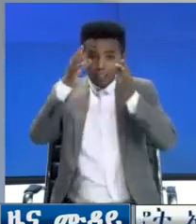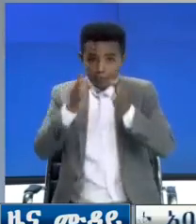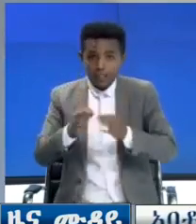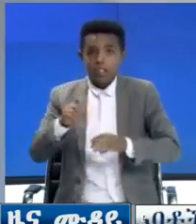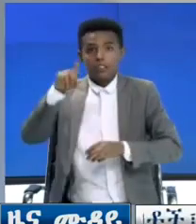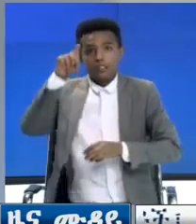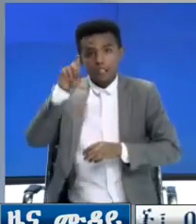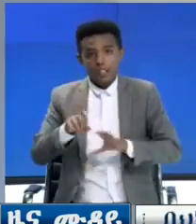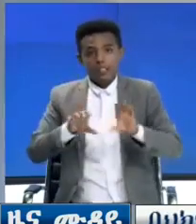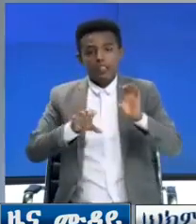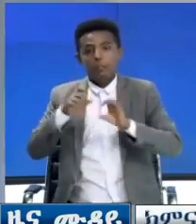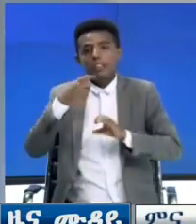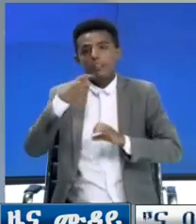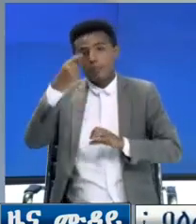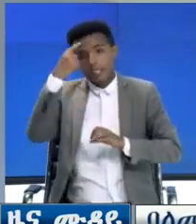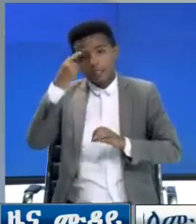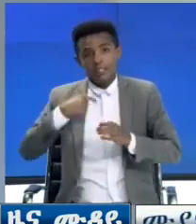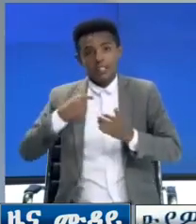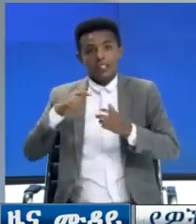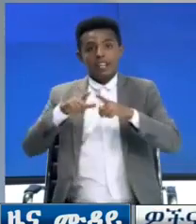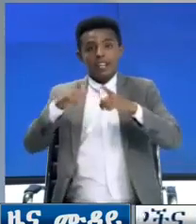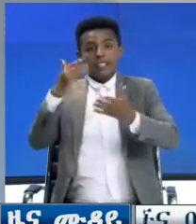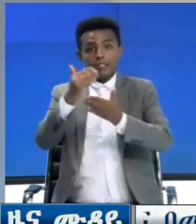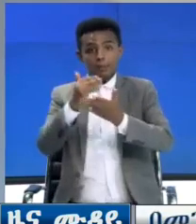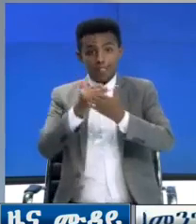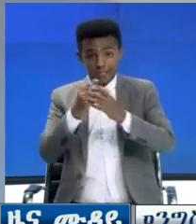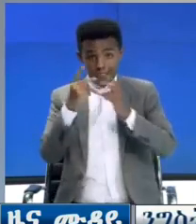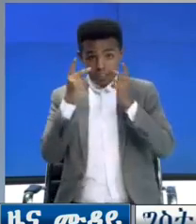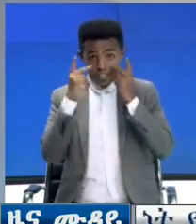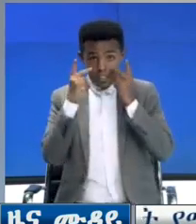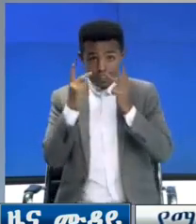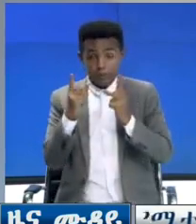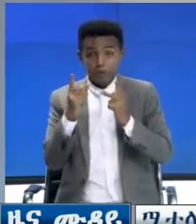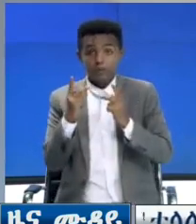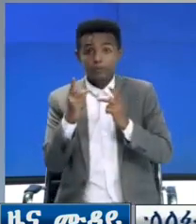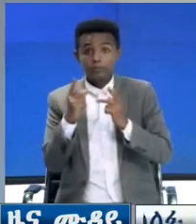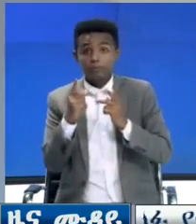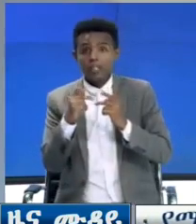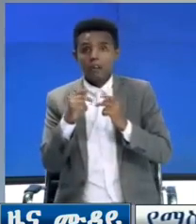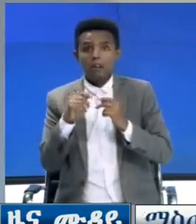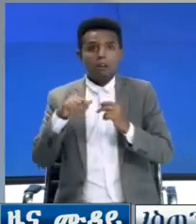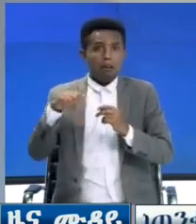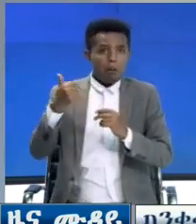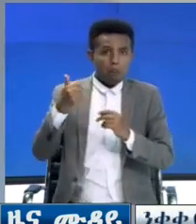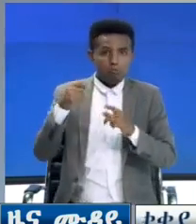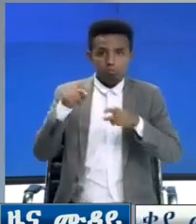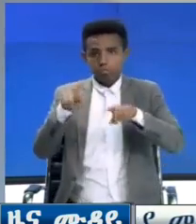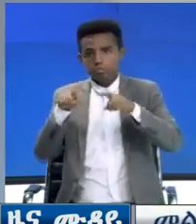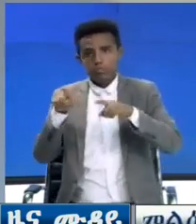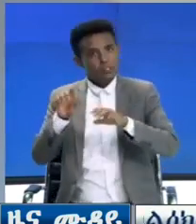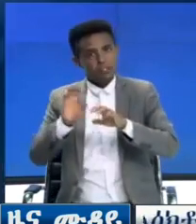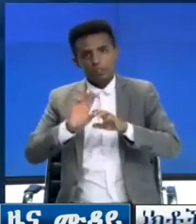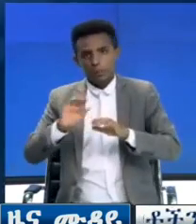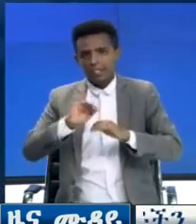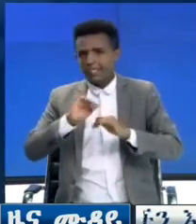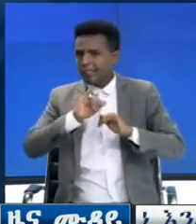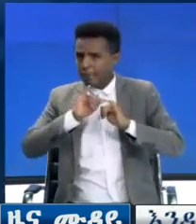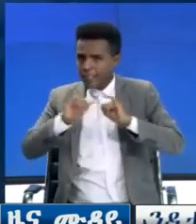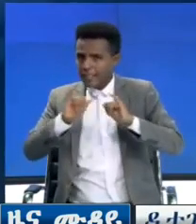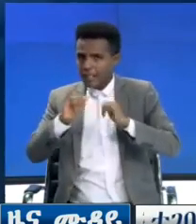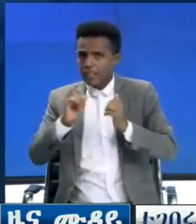የሚል እምነት ነው ያለኝ። ትልቅ ትምህርት ያየሁት እዚህ በዚህ ላይ እገሌ እገሌ የምትለው አይደለም። አንድ አይነት አቋም ነው ያዙት። አንድ